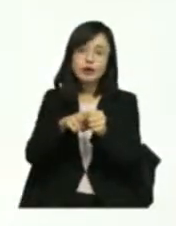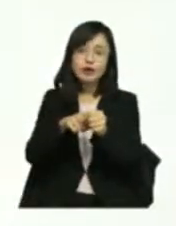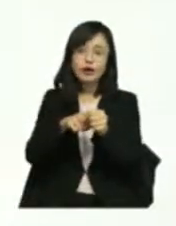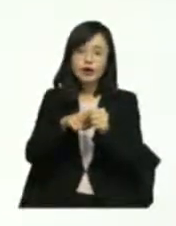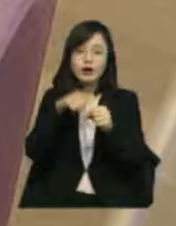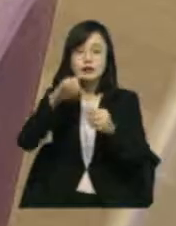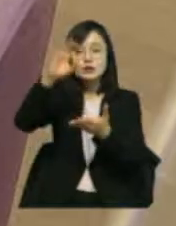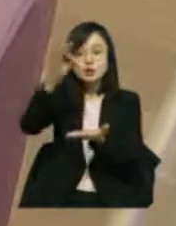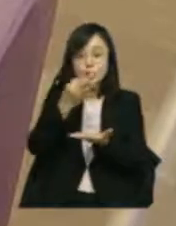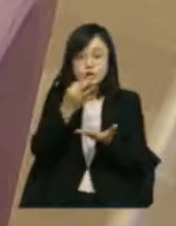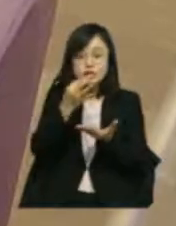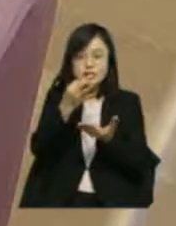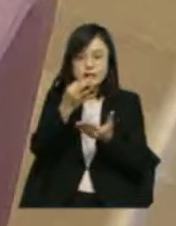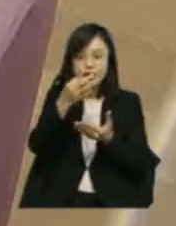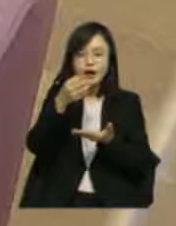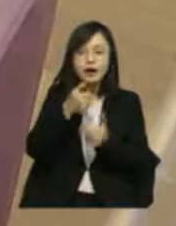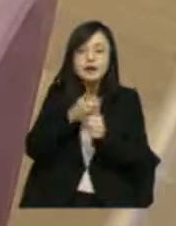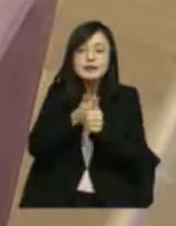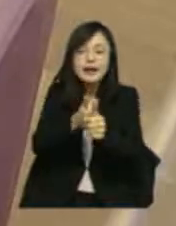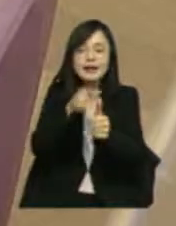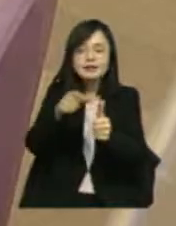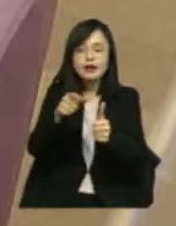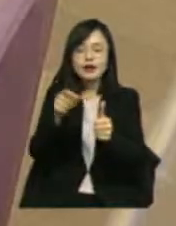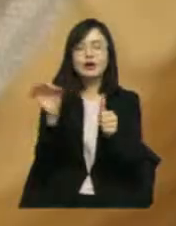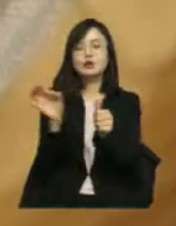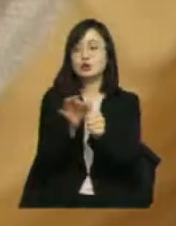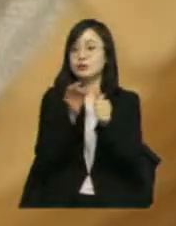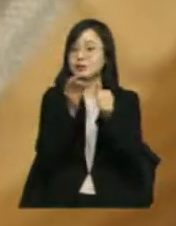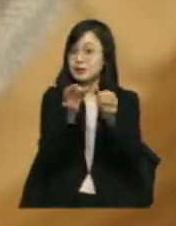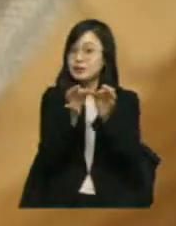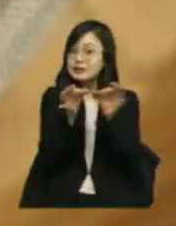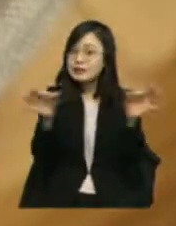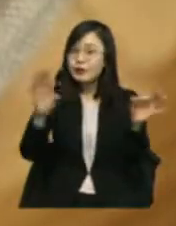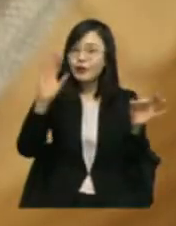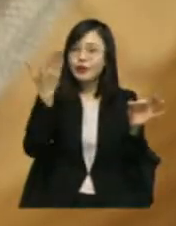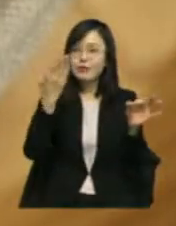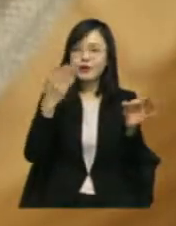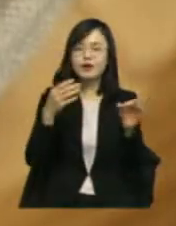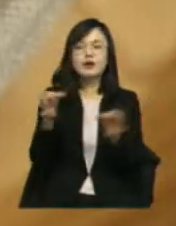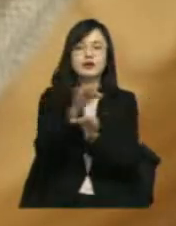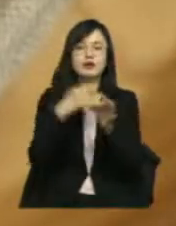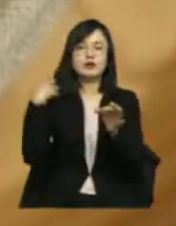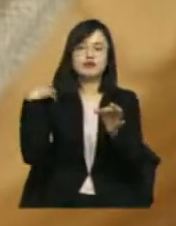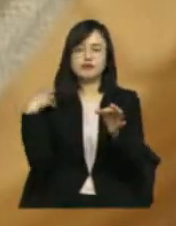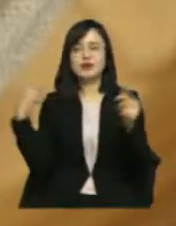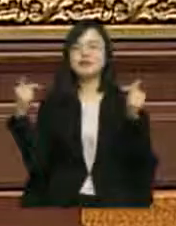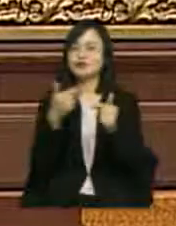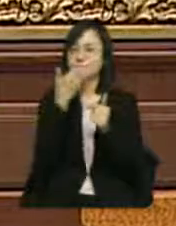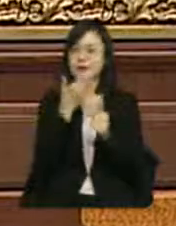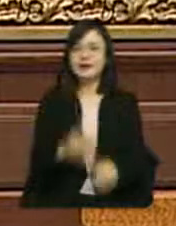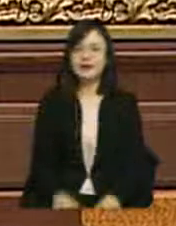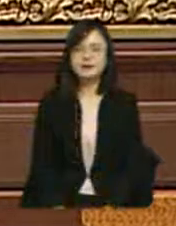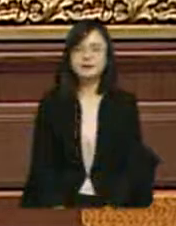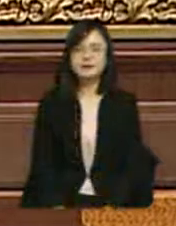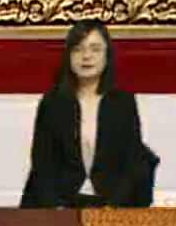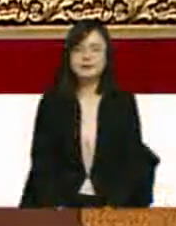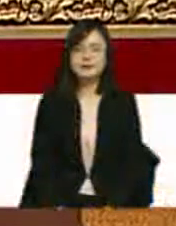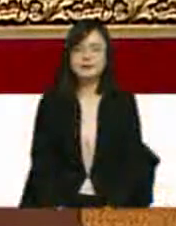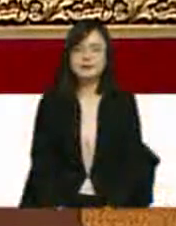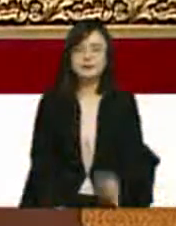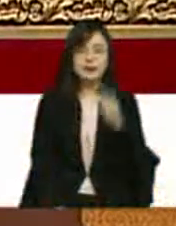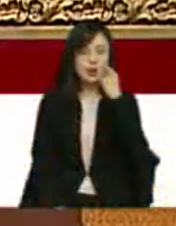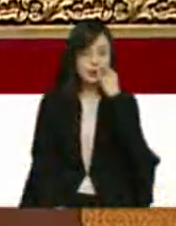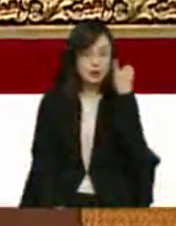대상으로 산후조리 비용을 지원하면 그만큼 경제적 부담이 완화될 수 있다는 것입니다. 산모와 신생아